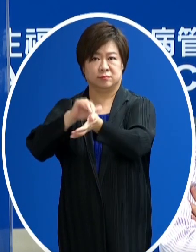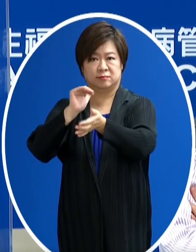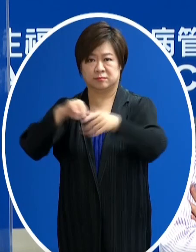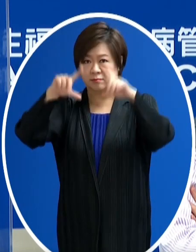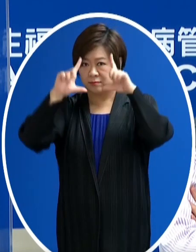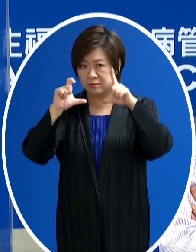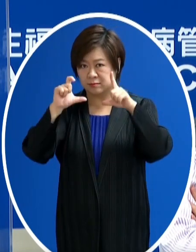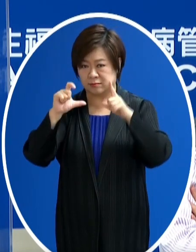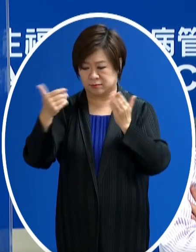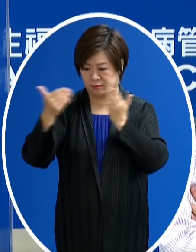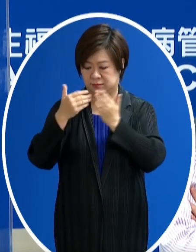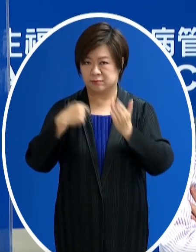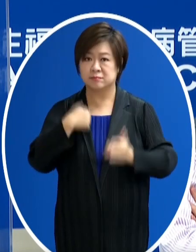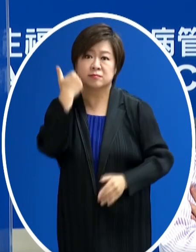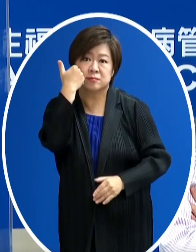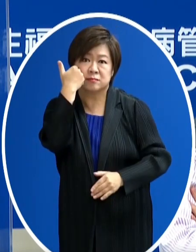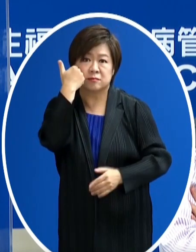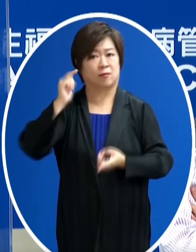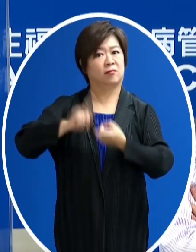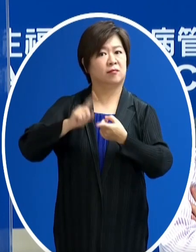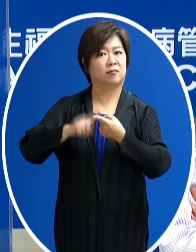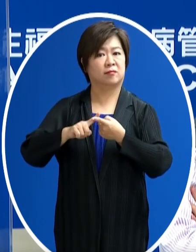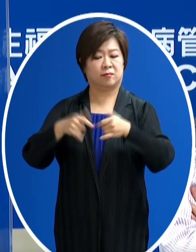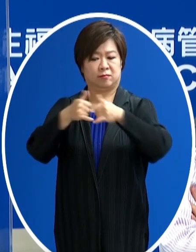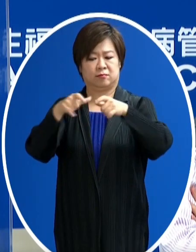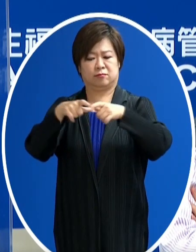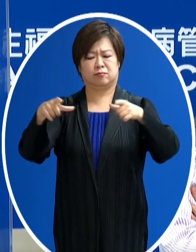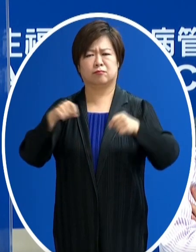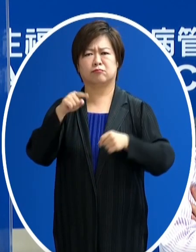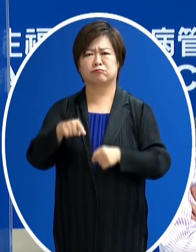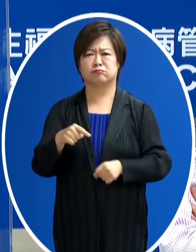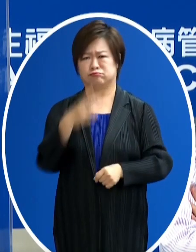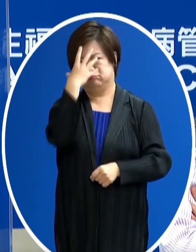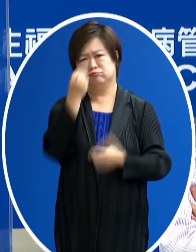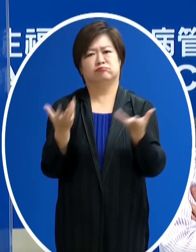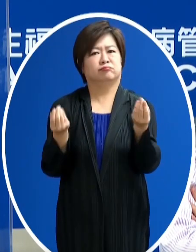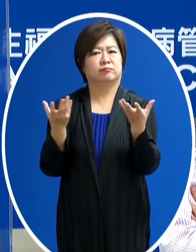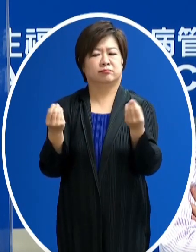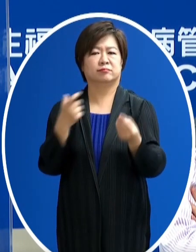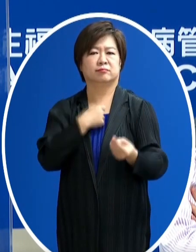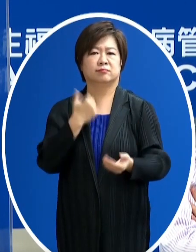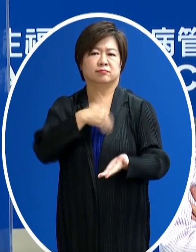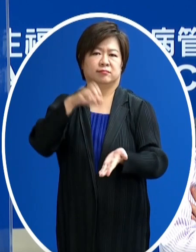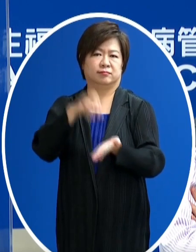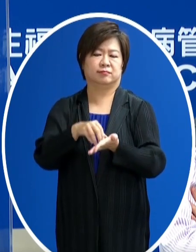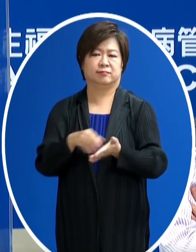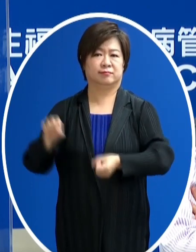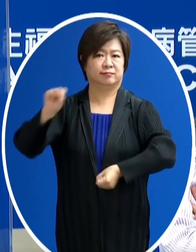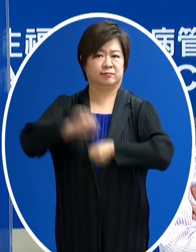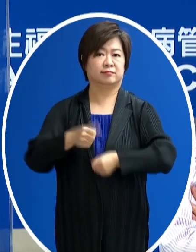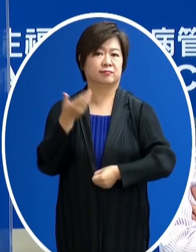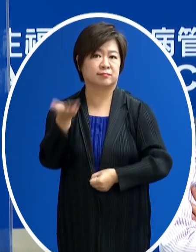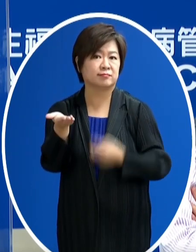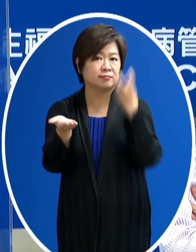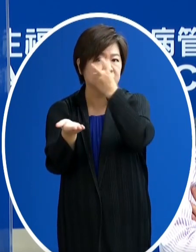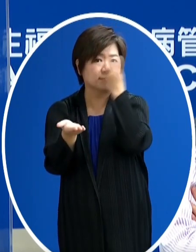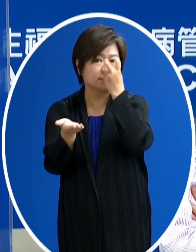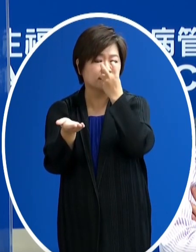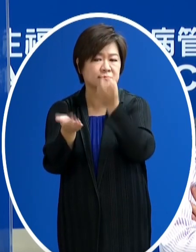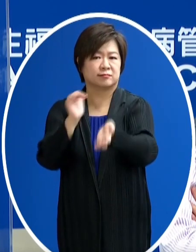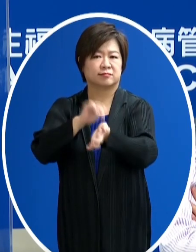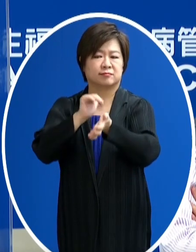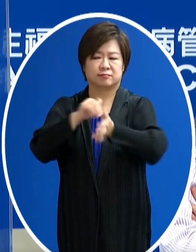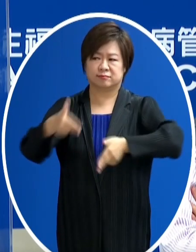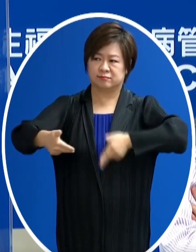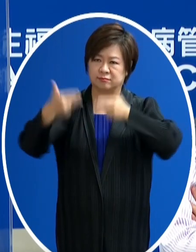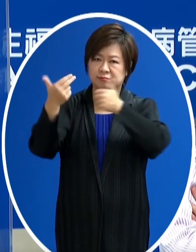身份。好，那如果在健保卡上面没有照片的，那需出示身份证。然后就以医师哈